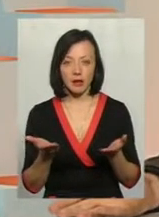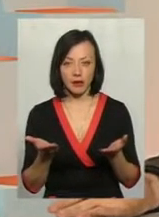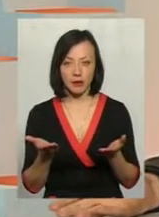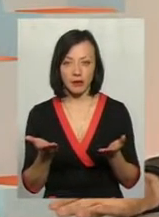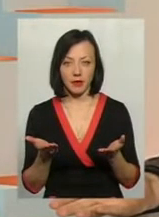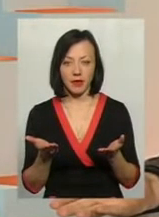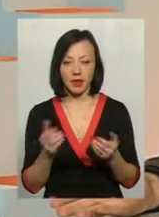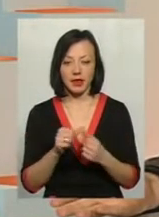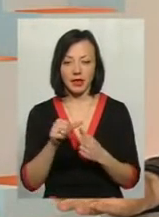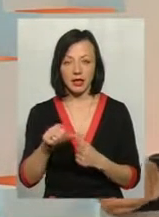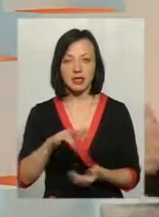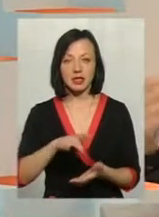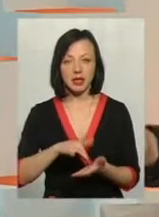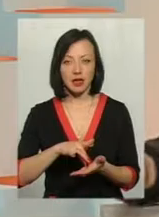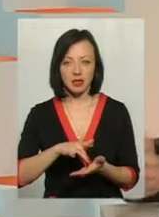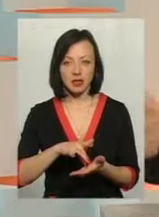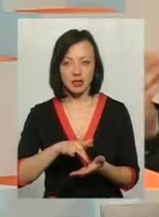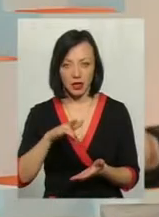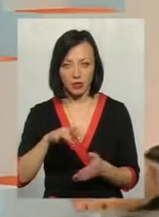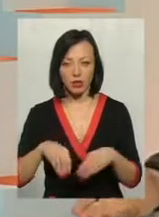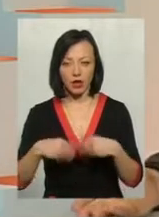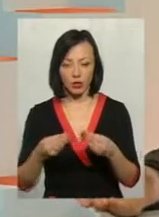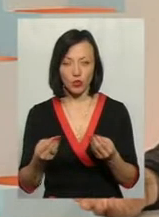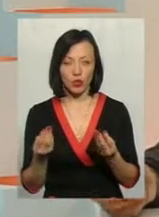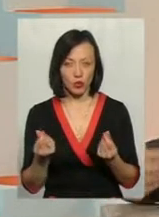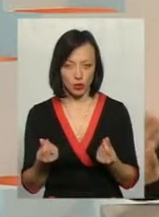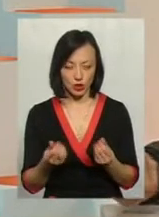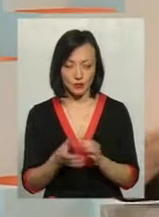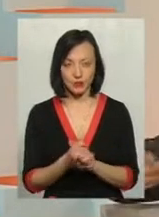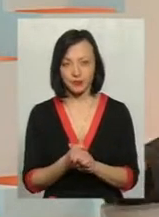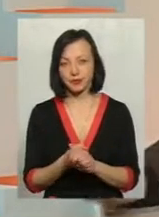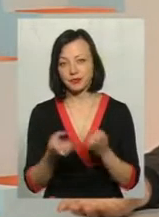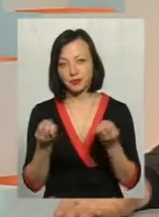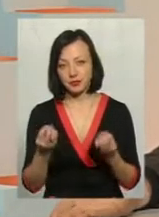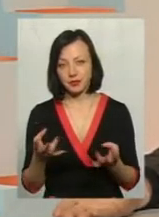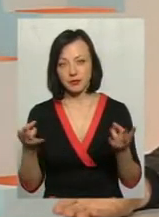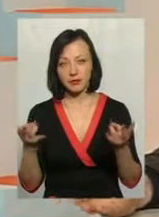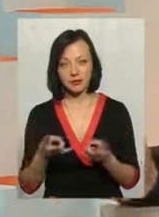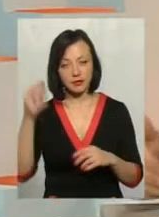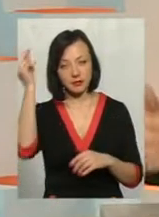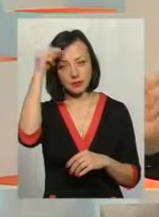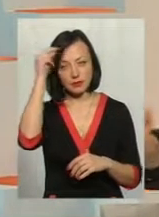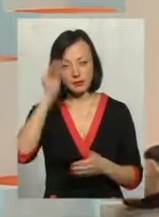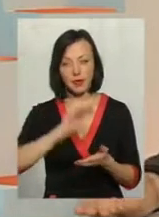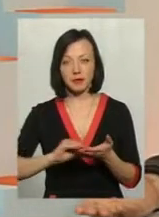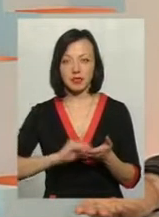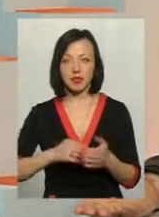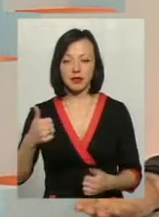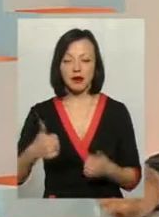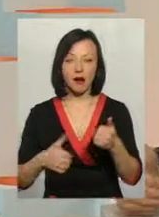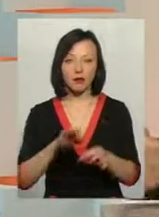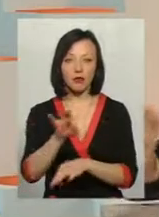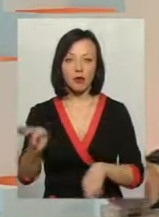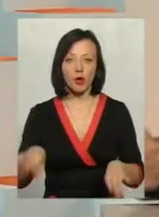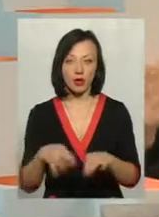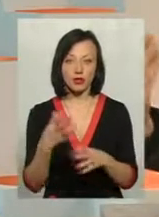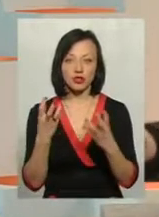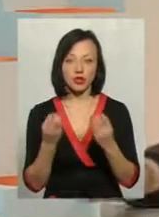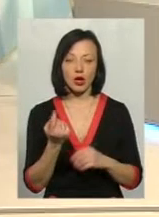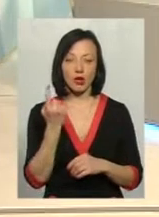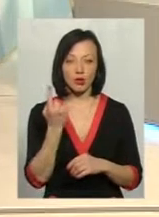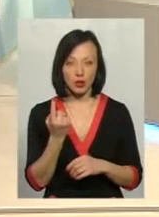на децентралізацію дають кошти. І просто треба навчитись писати грантові проекти. Це ще